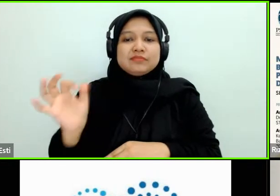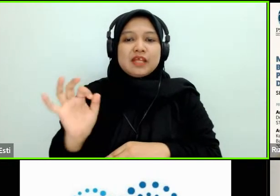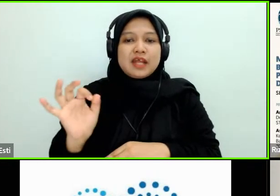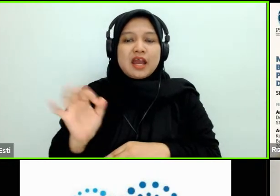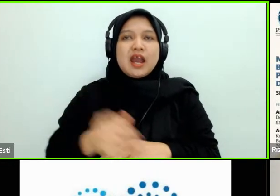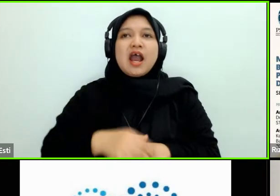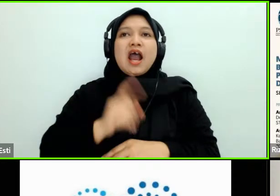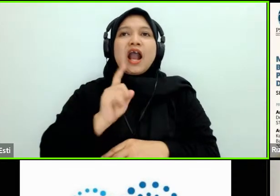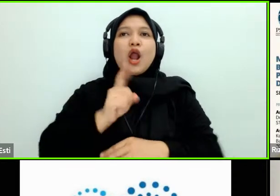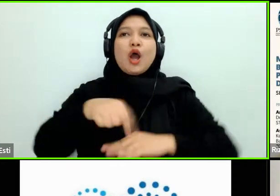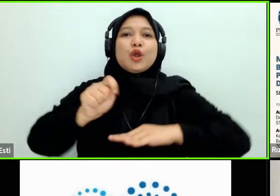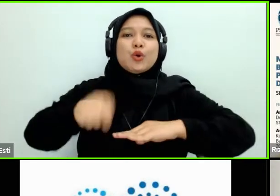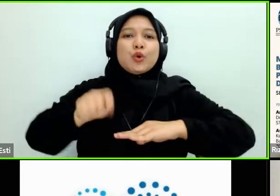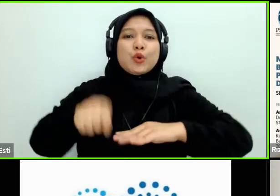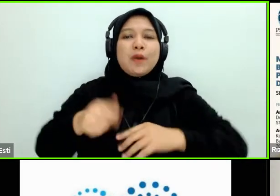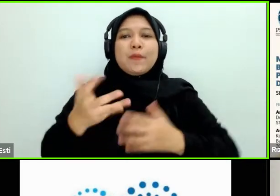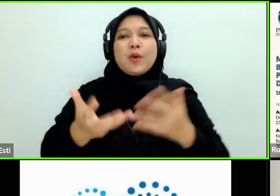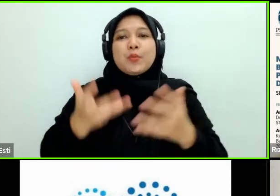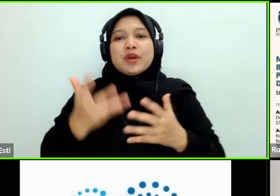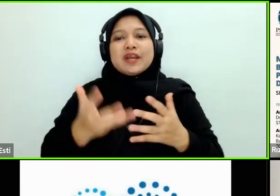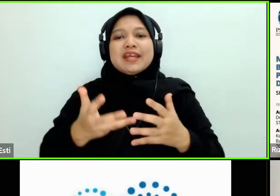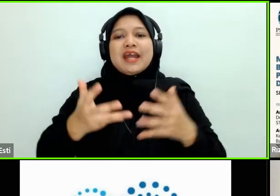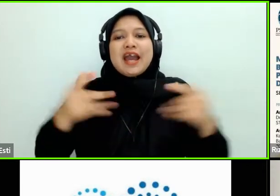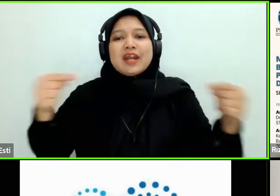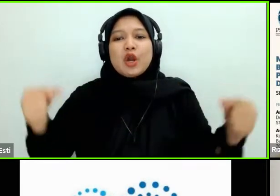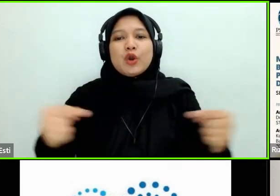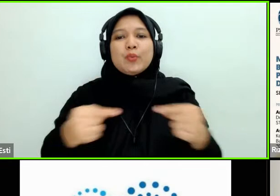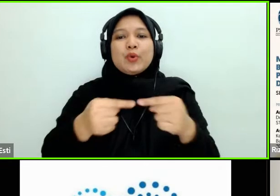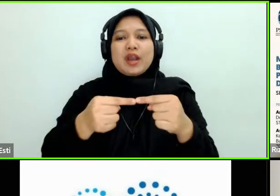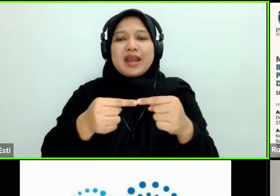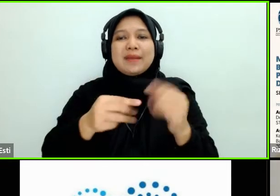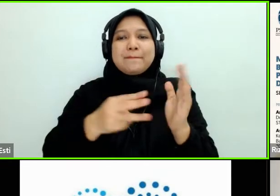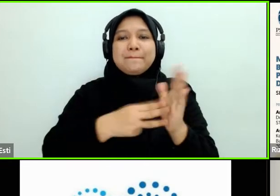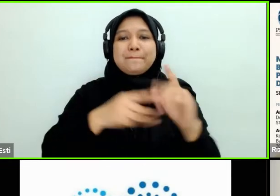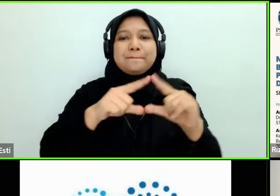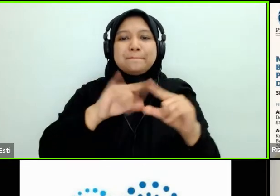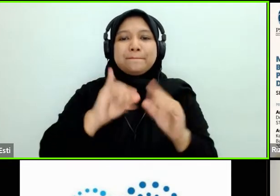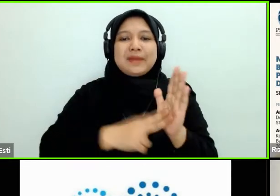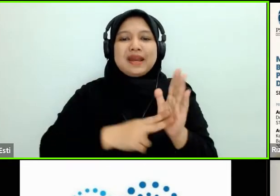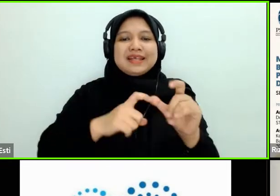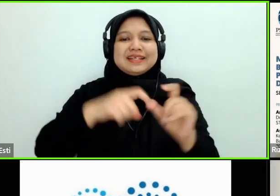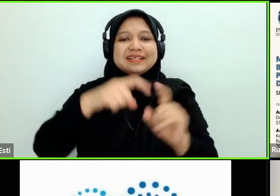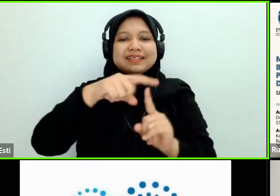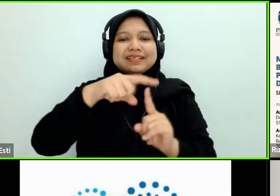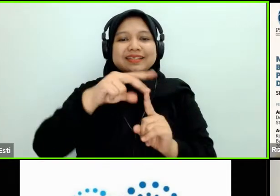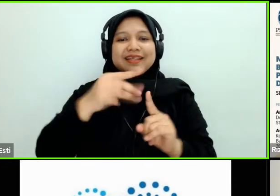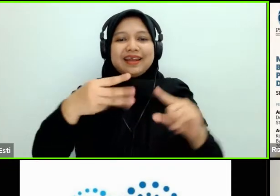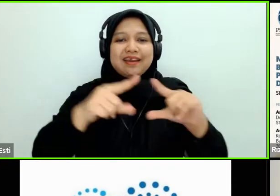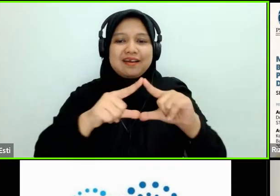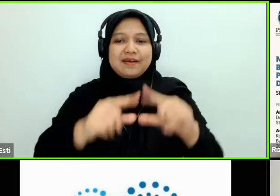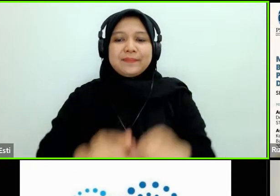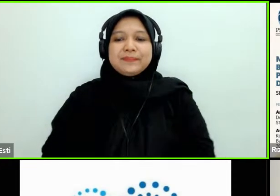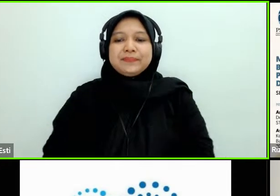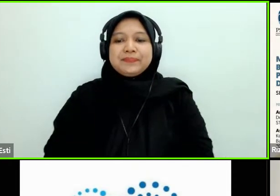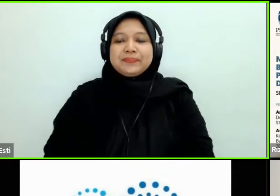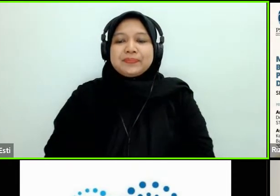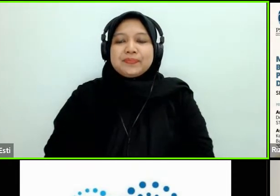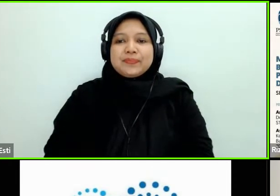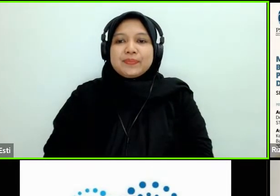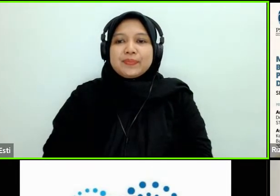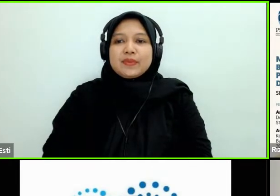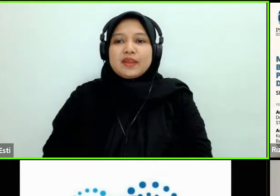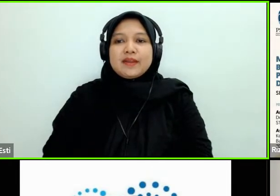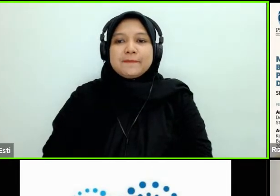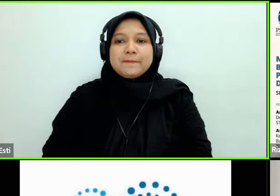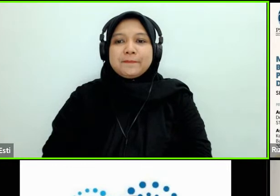itu kaitannya dengan Mein istilah pmnp yang tadi sempat dihitung oleh Faris diawali Nah jadi kita langsung saja masuk